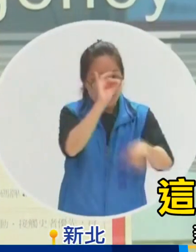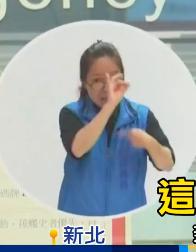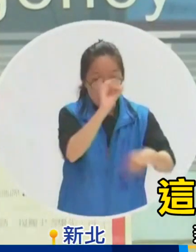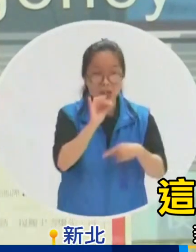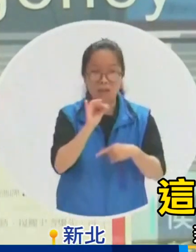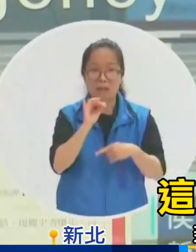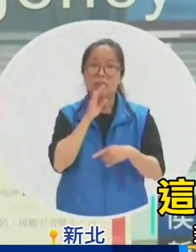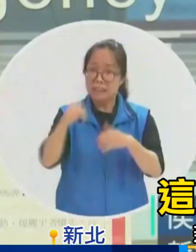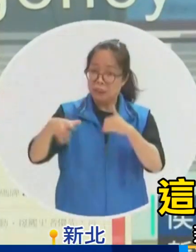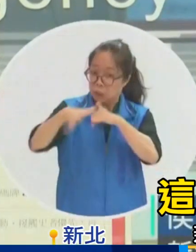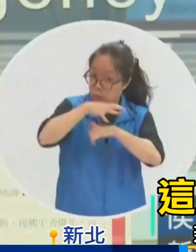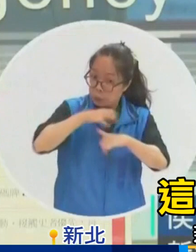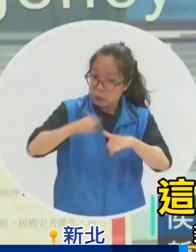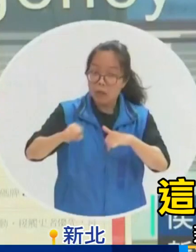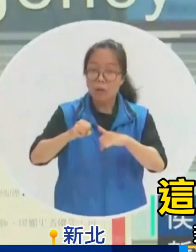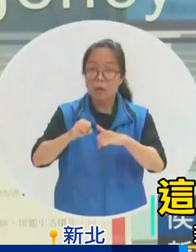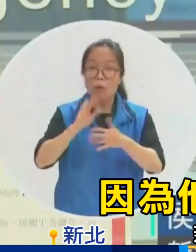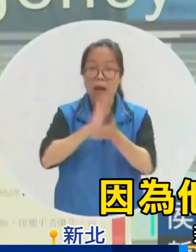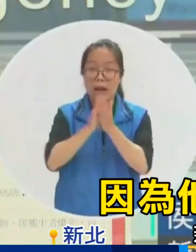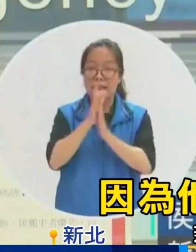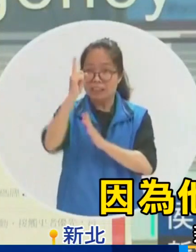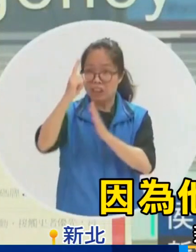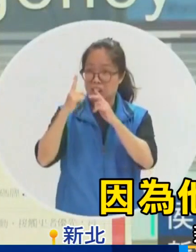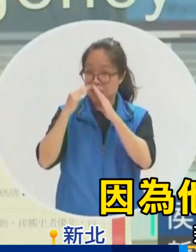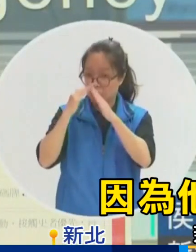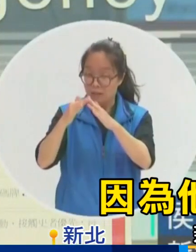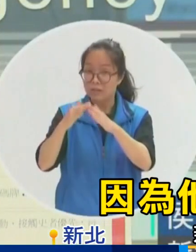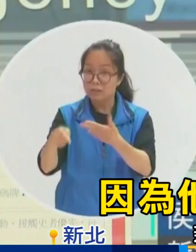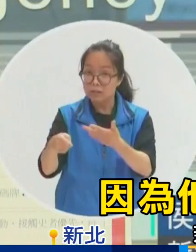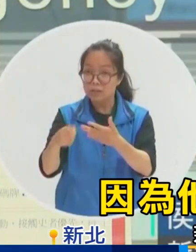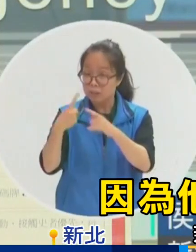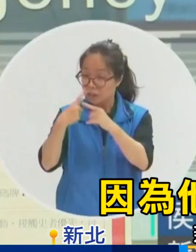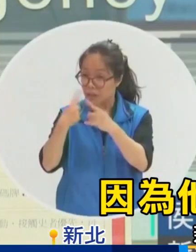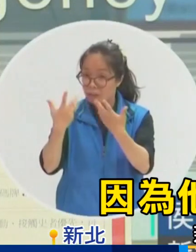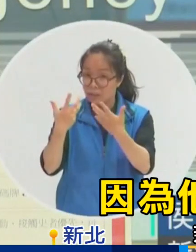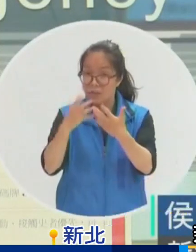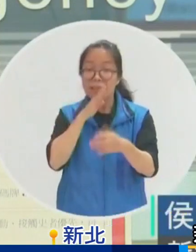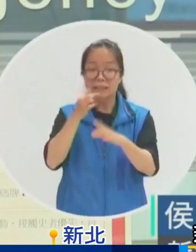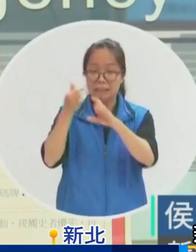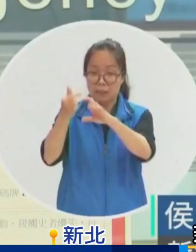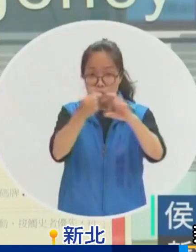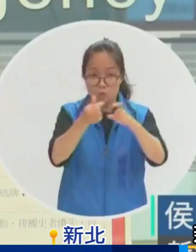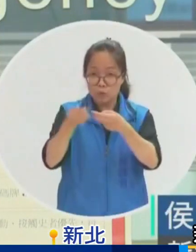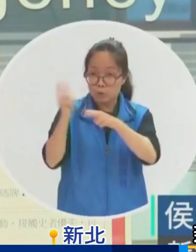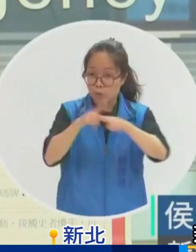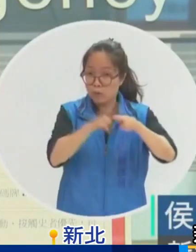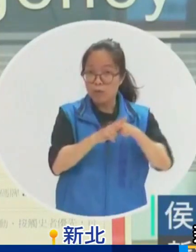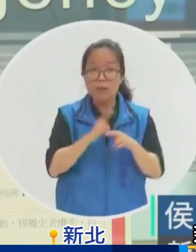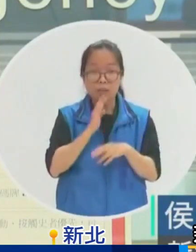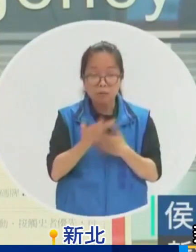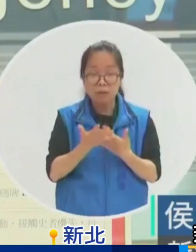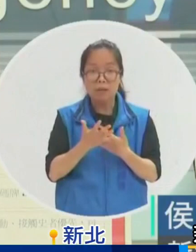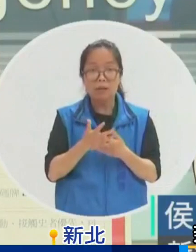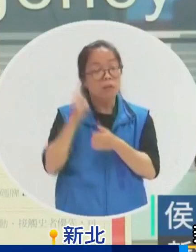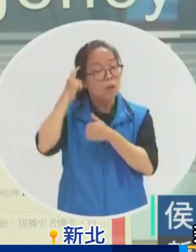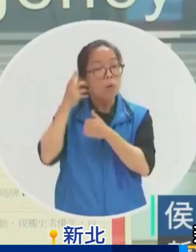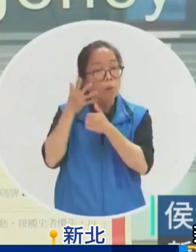的还是算一个城市的？因为他采取的是一种区域封锁，我问了这一个标